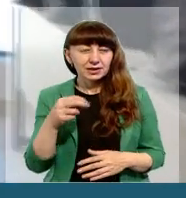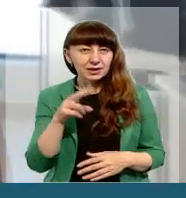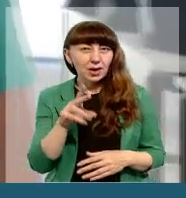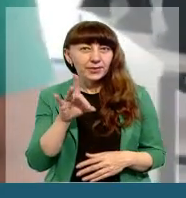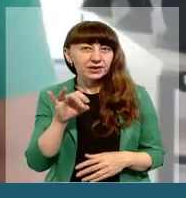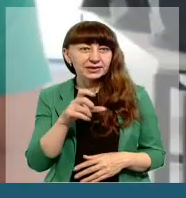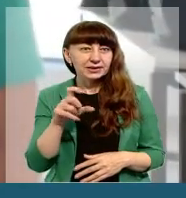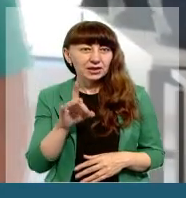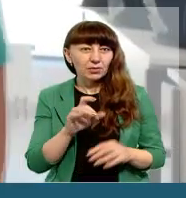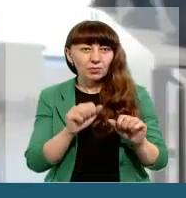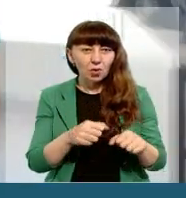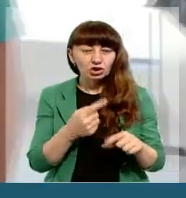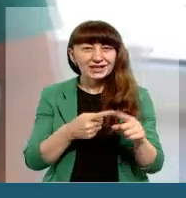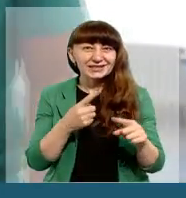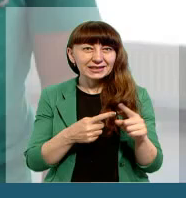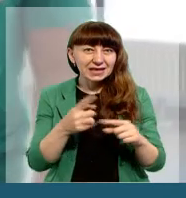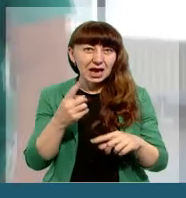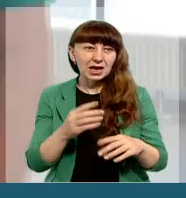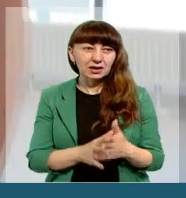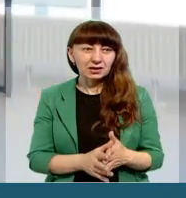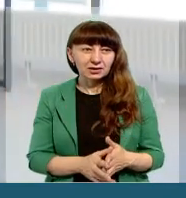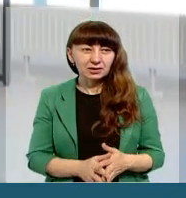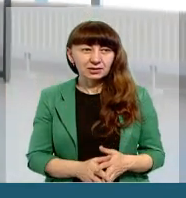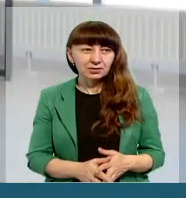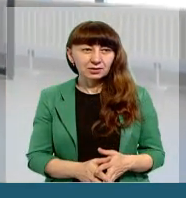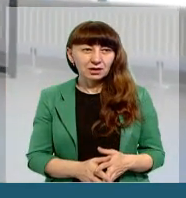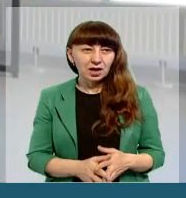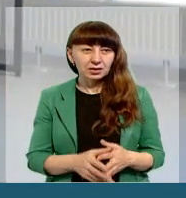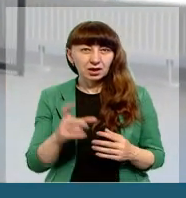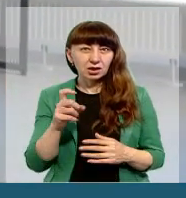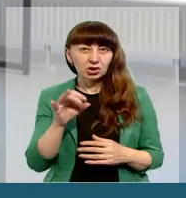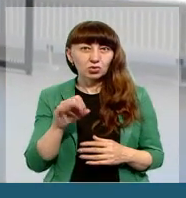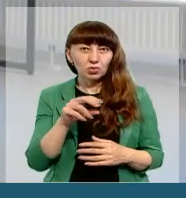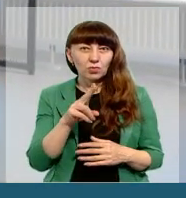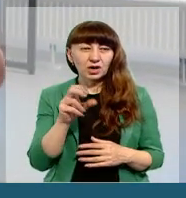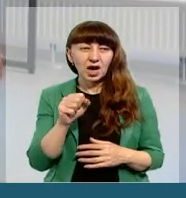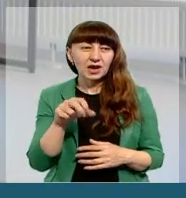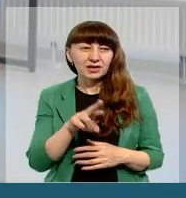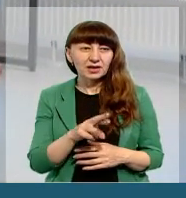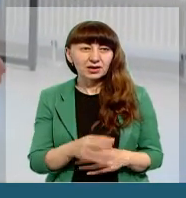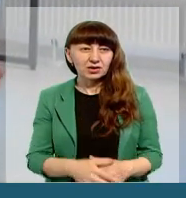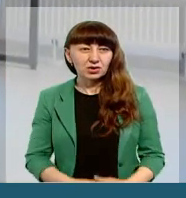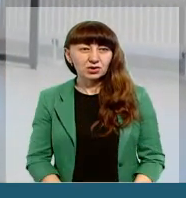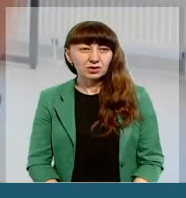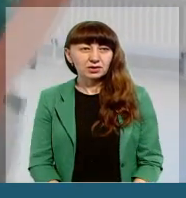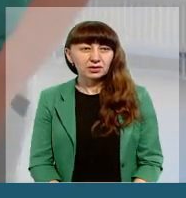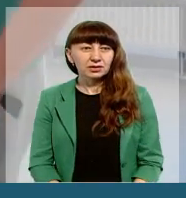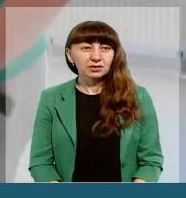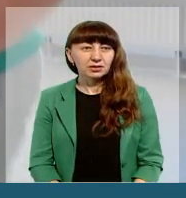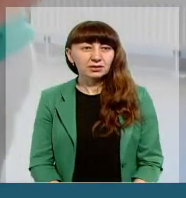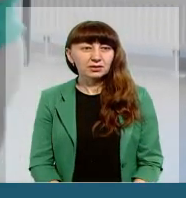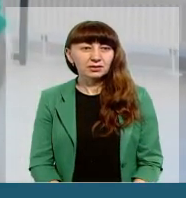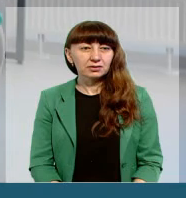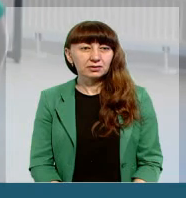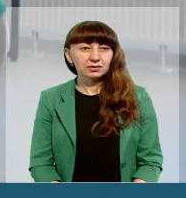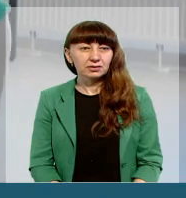3D-принтере можно сделать какую-нибудь деталь, но она не очень, она хрупкая, правда. Надо с ней быть осторожней.